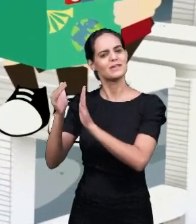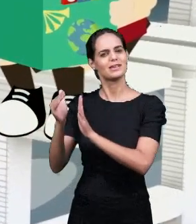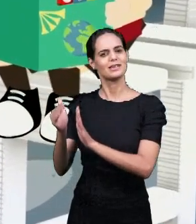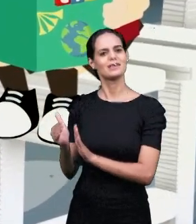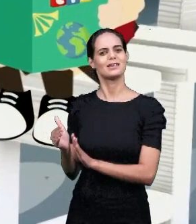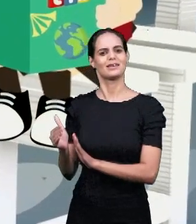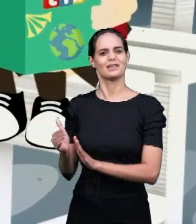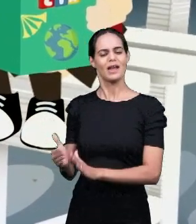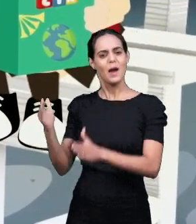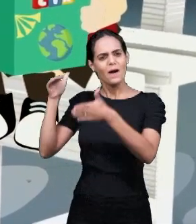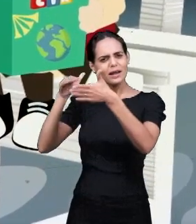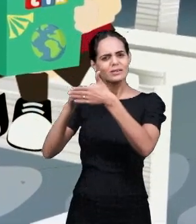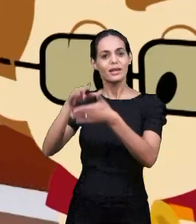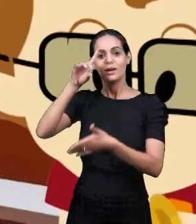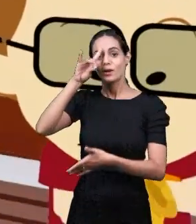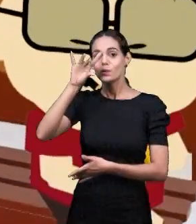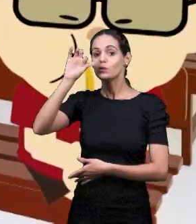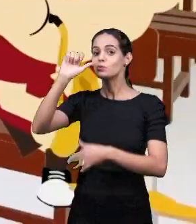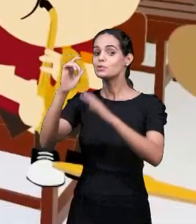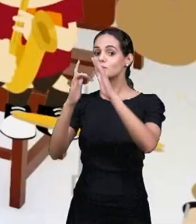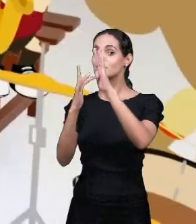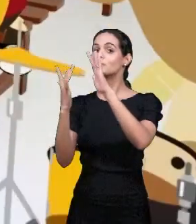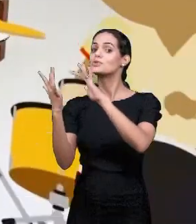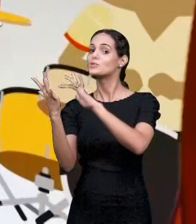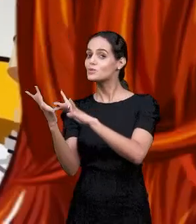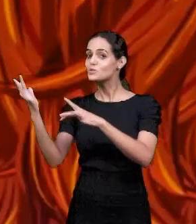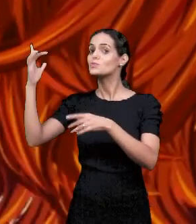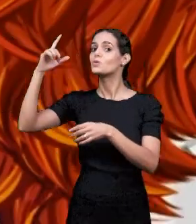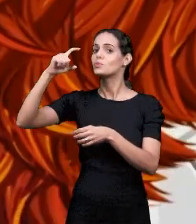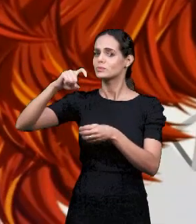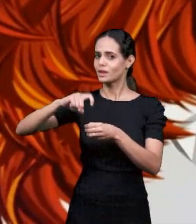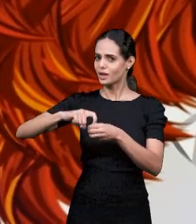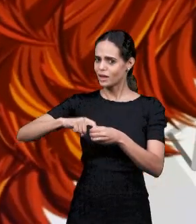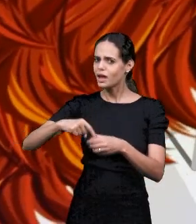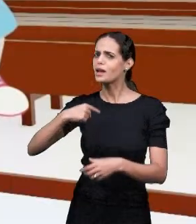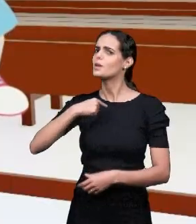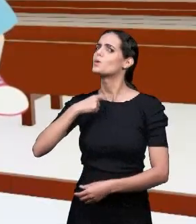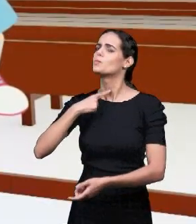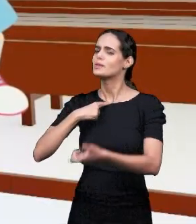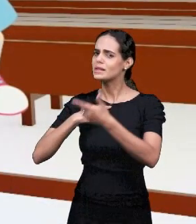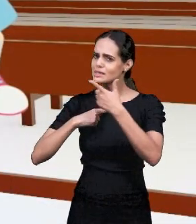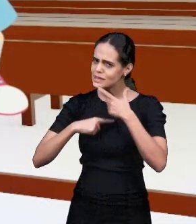fiel até o fim. Ser fiel,